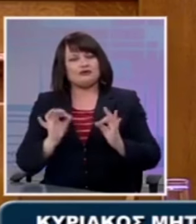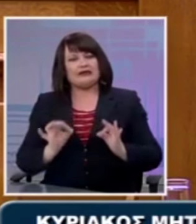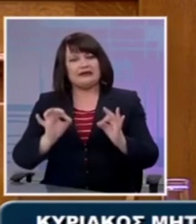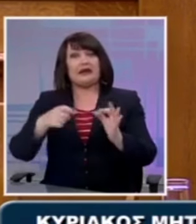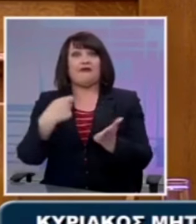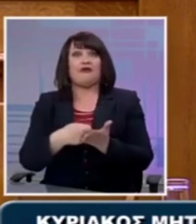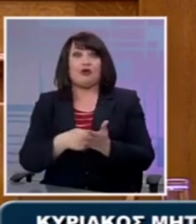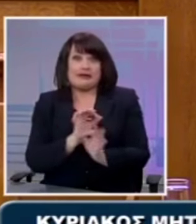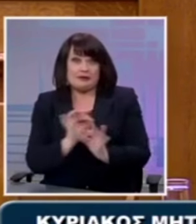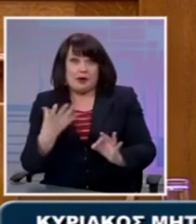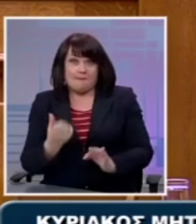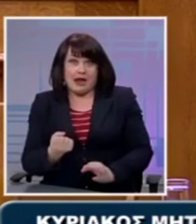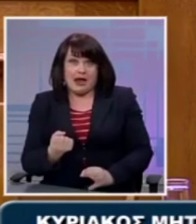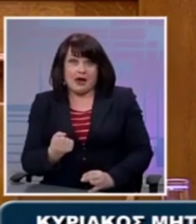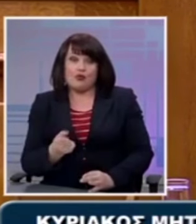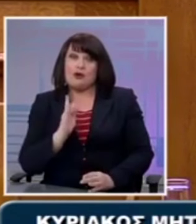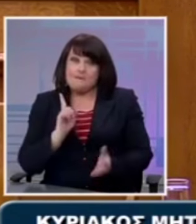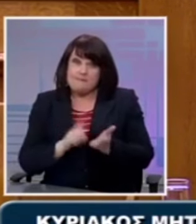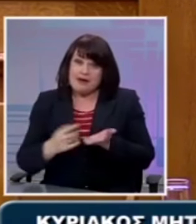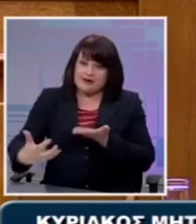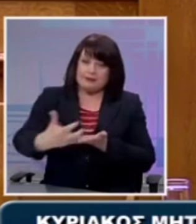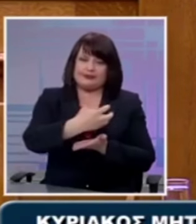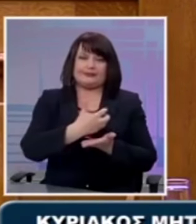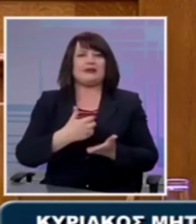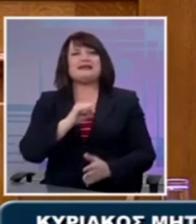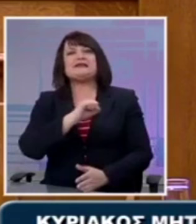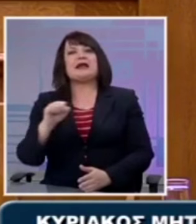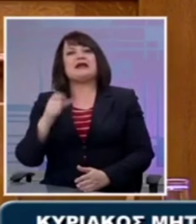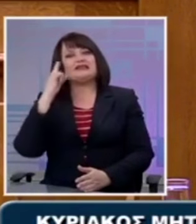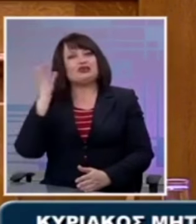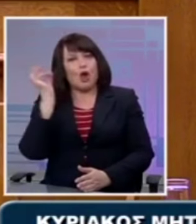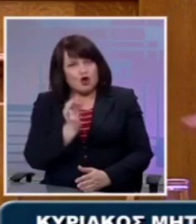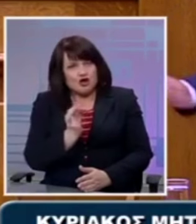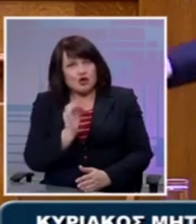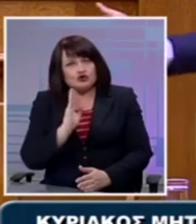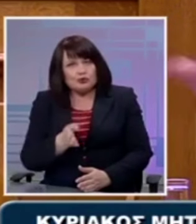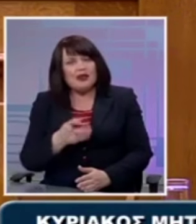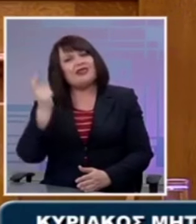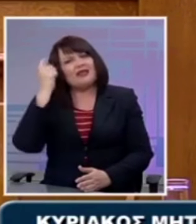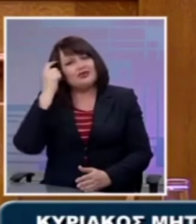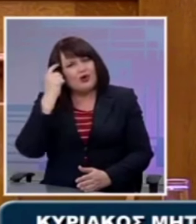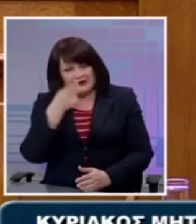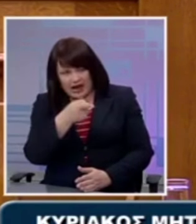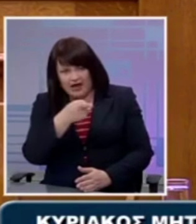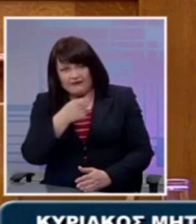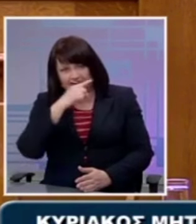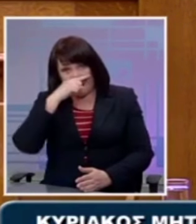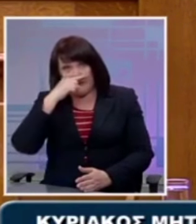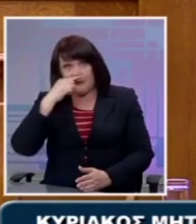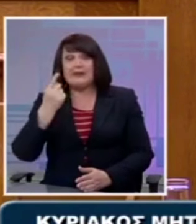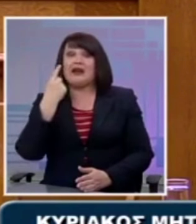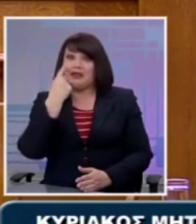Φόροι που βεβαιώνονται εισπράττονται όταν οι φορολογικοί συντελεστές είναι λογικοί. Θα το αντιληφθείτε αυτό, κύριε Τσίπρα, όταν